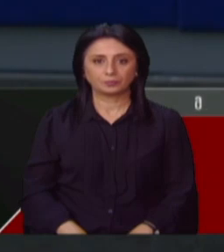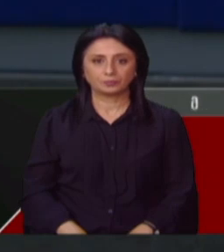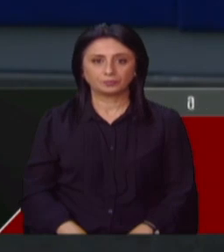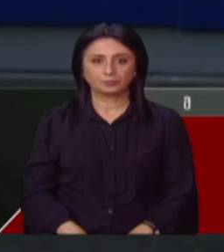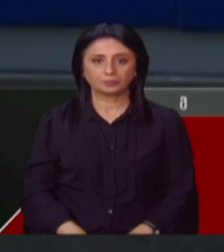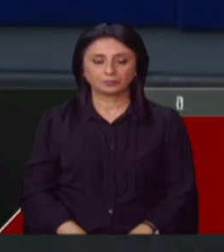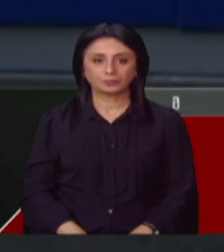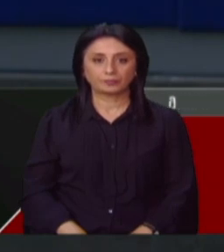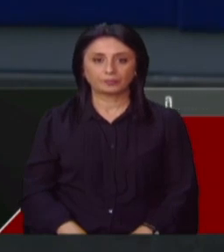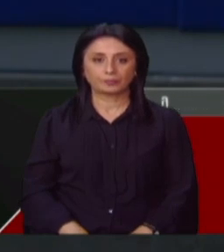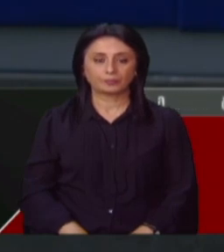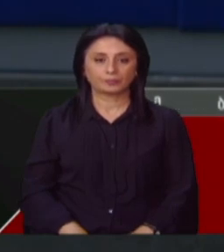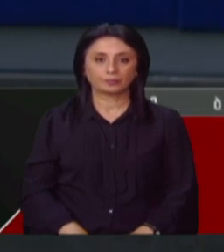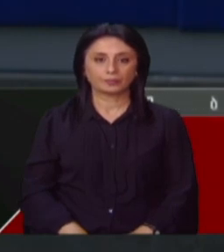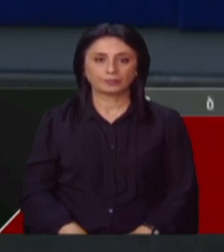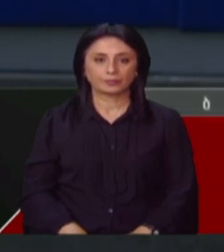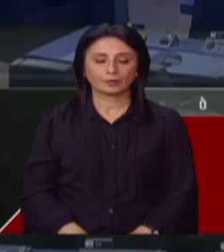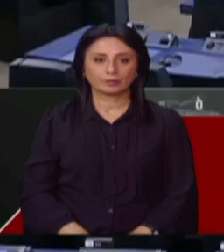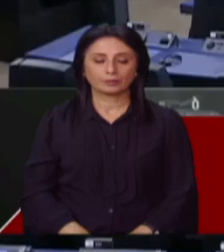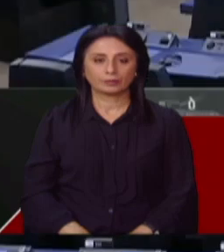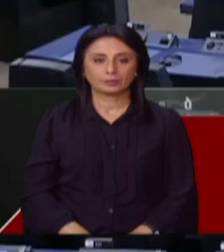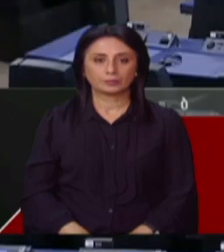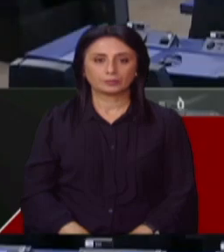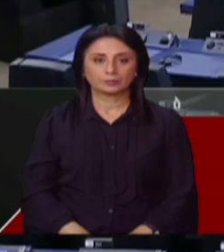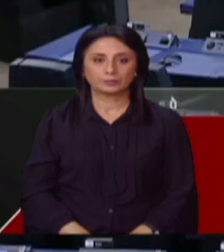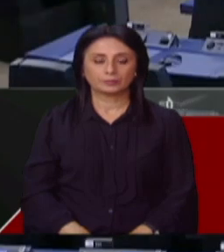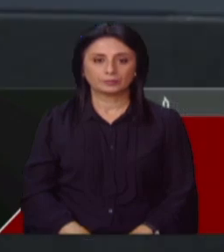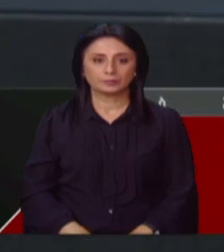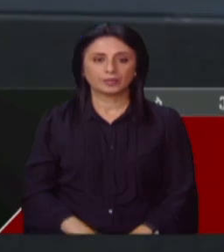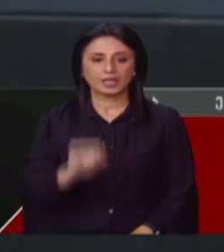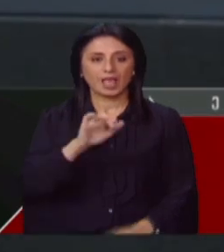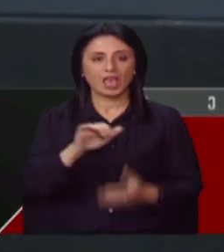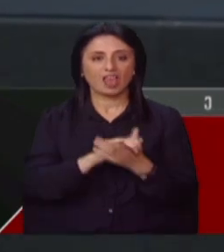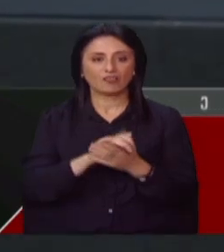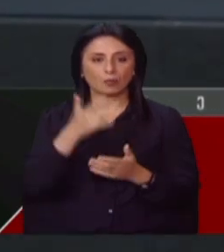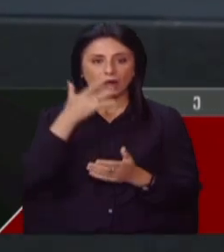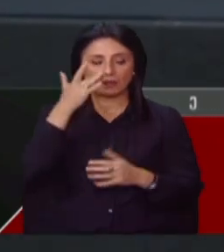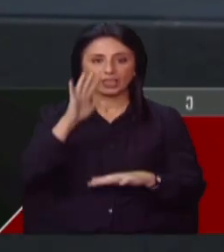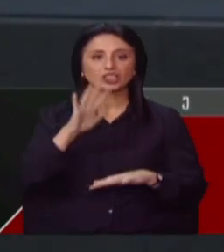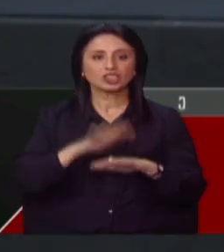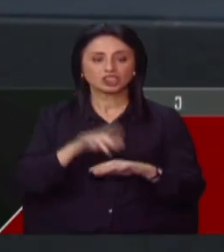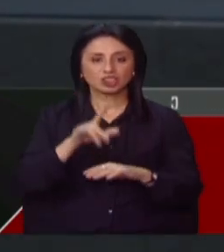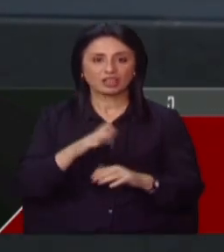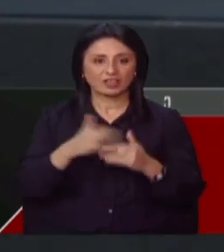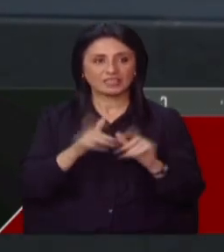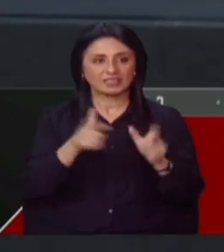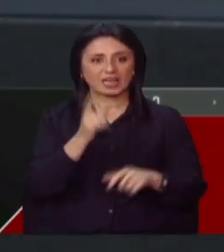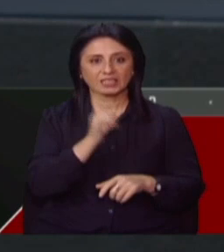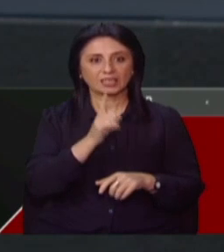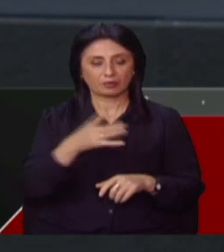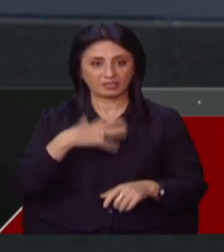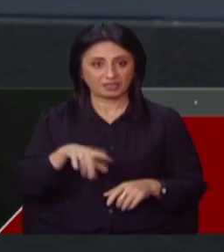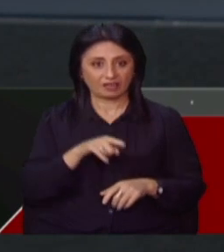And you will understand that this resolution has the aim of Georgia's sovereignty. ევროკავშირი და ამერიკის შეერთებული შტატები სანქციებით